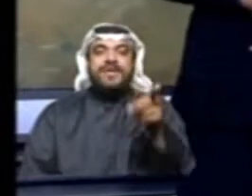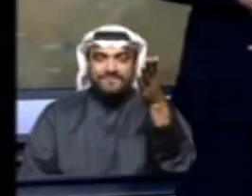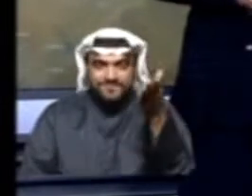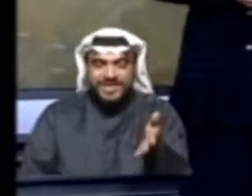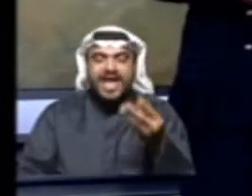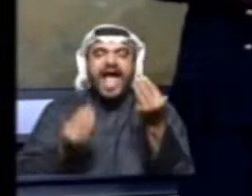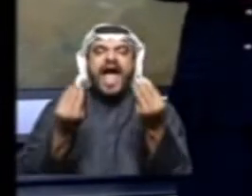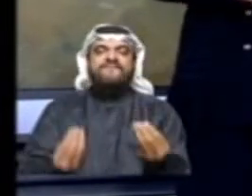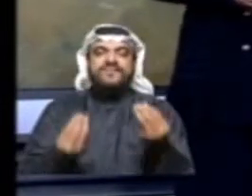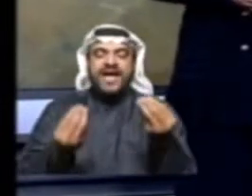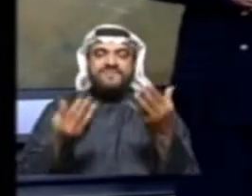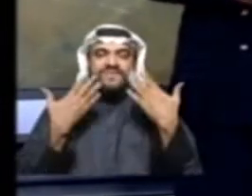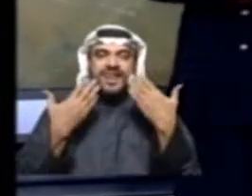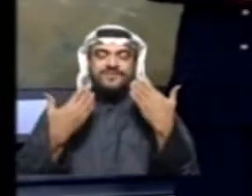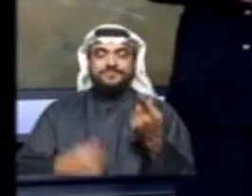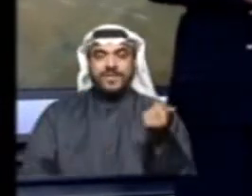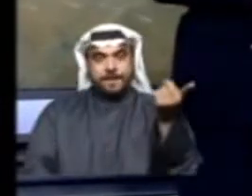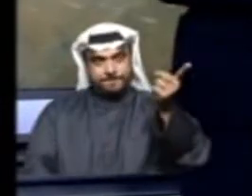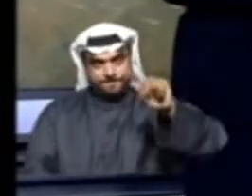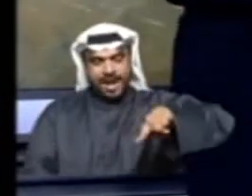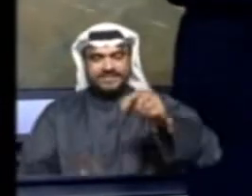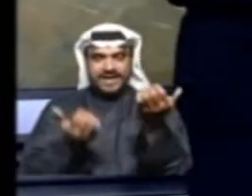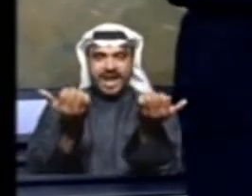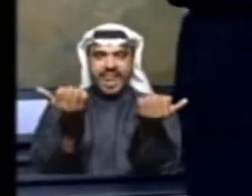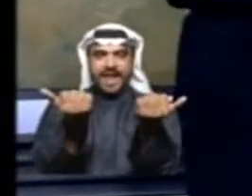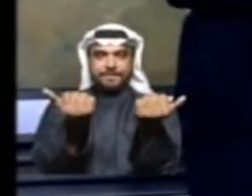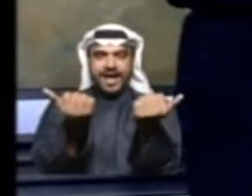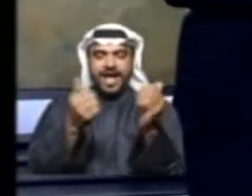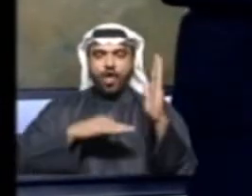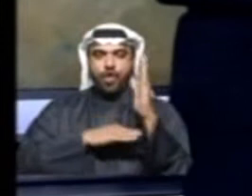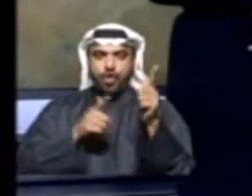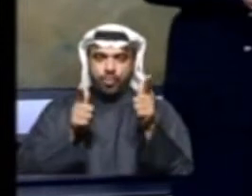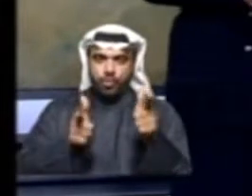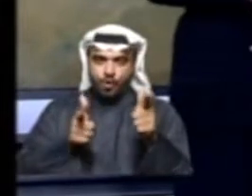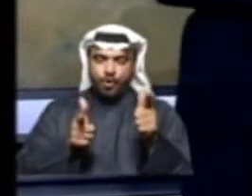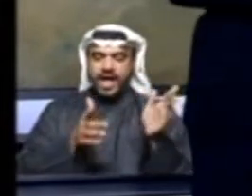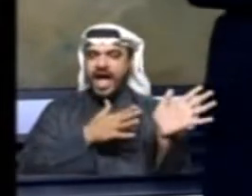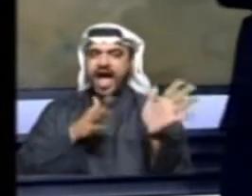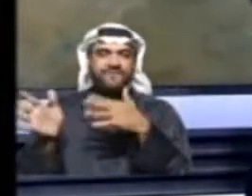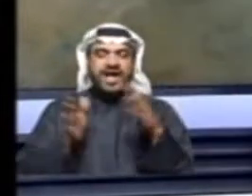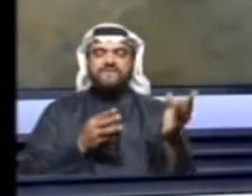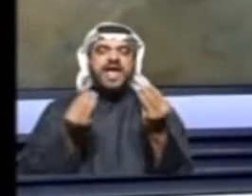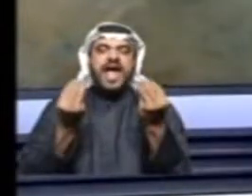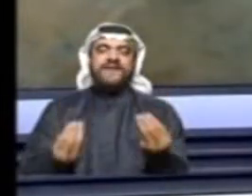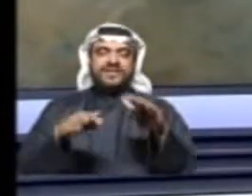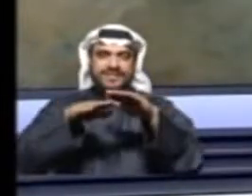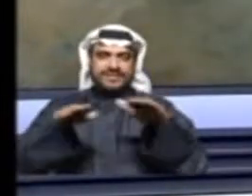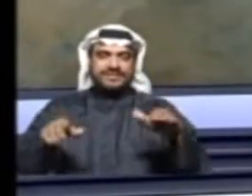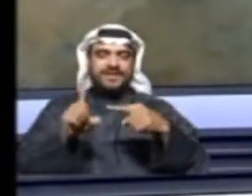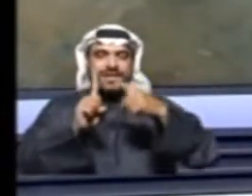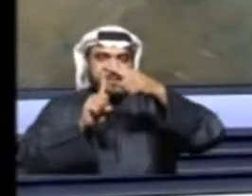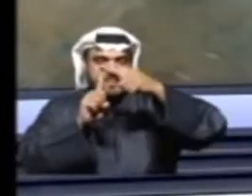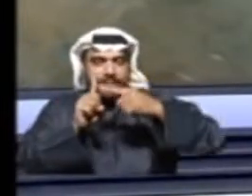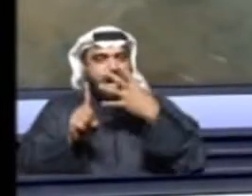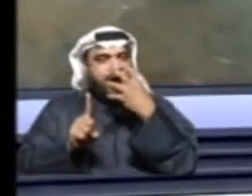خفيفة السرعة. منتصف يوم الغد أجواء معتدلة بوجه عام، استمرار في الرياح الشمالية الغربية إلى متقلبة الاتجاه. درجات